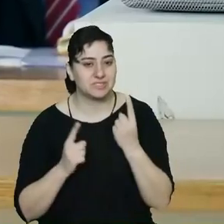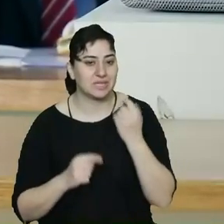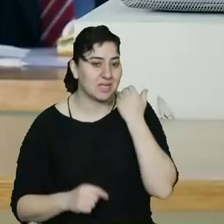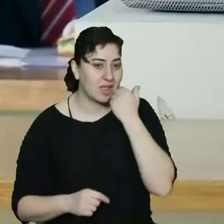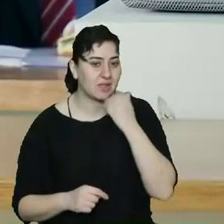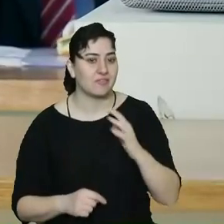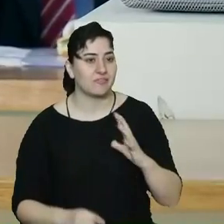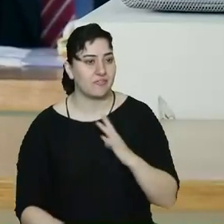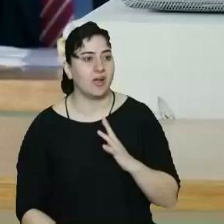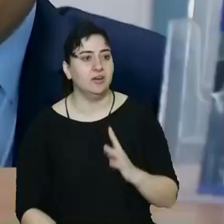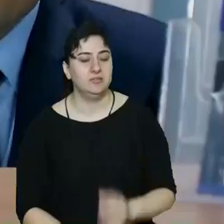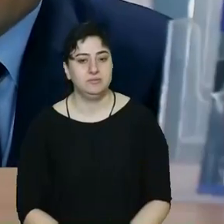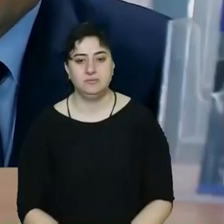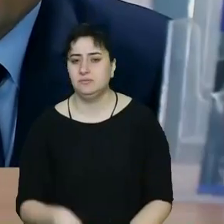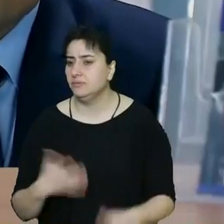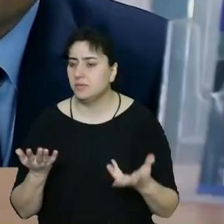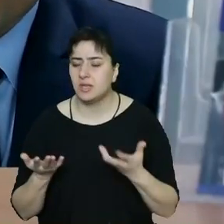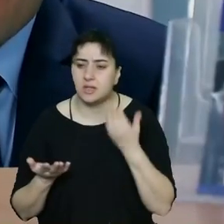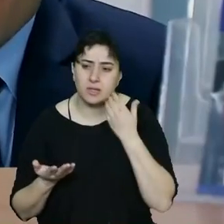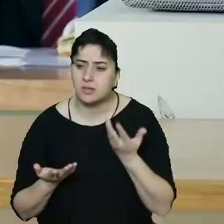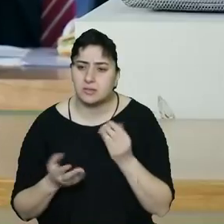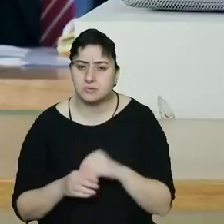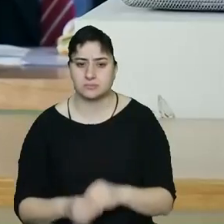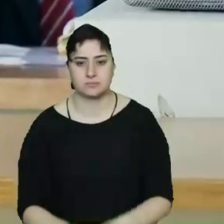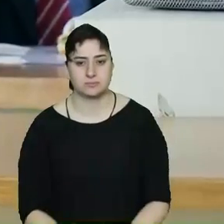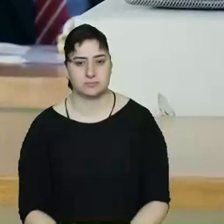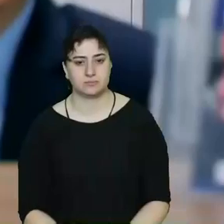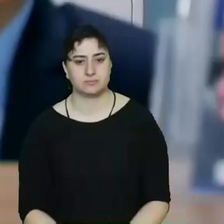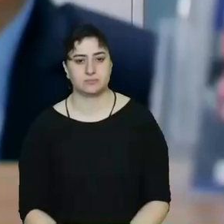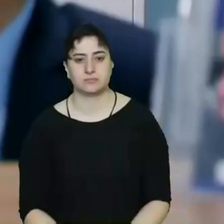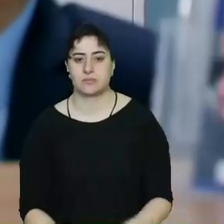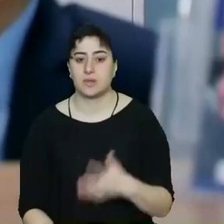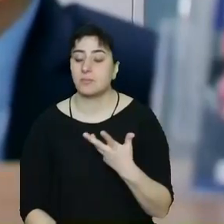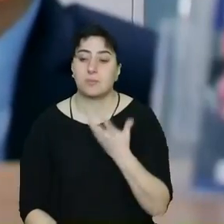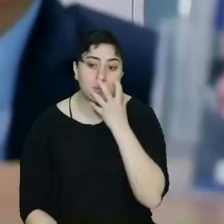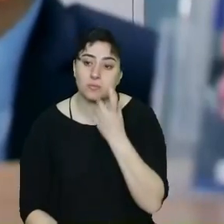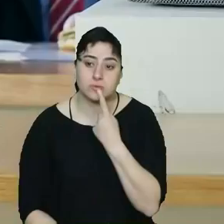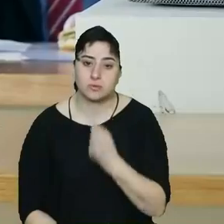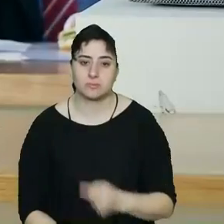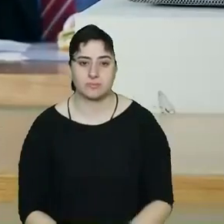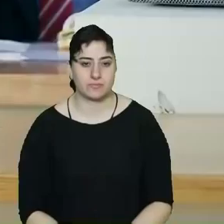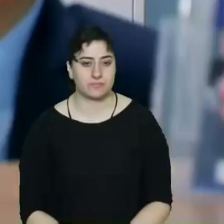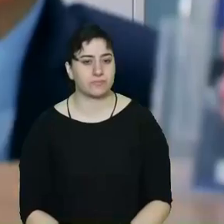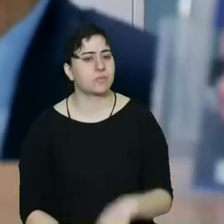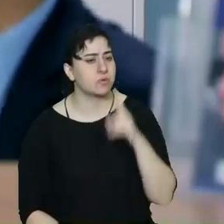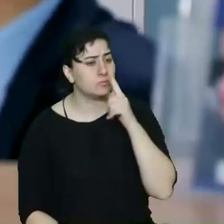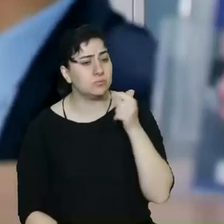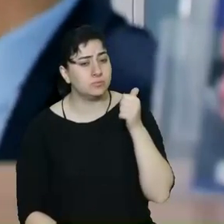yalan varmış hakikaten. Peki neymiş abicim bu, söylesene. Evet Nurhan, bekliyorum, söylesene. Müdür